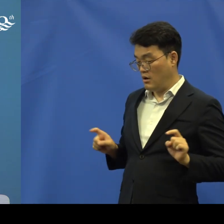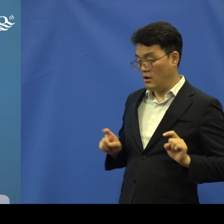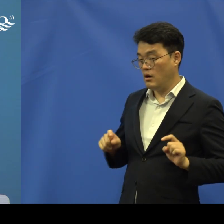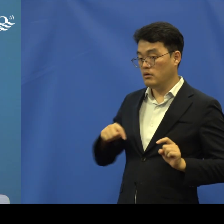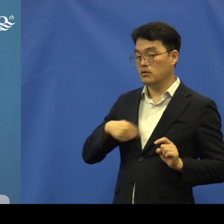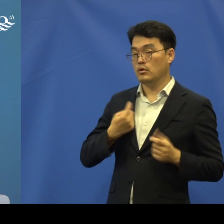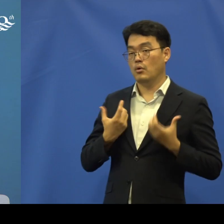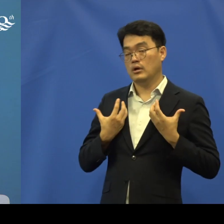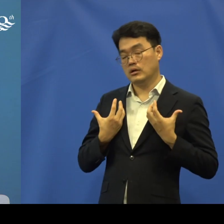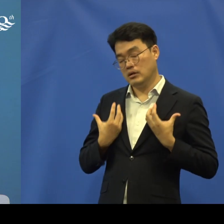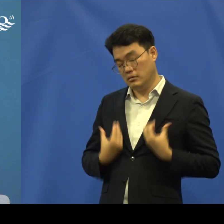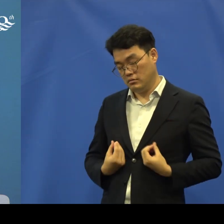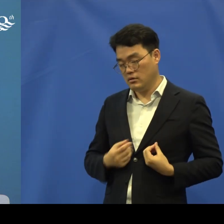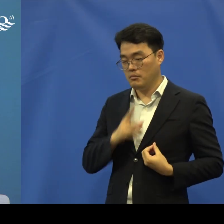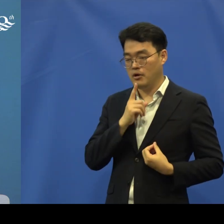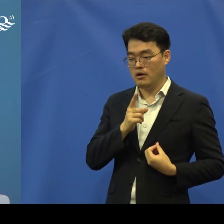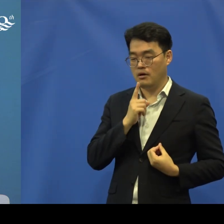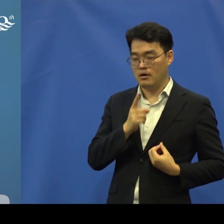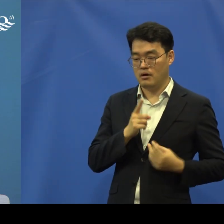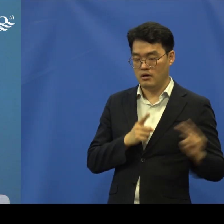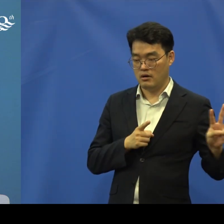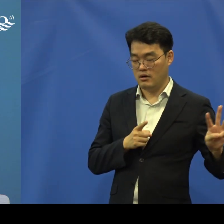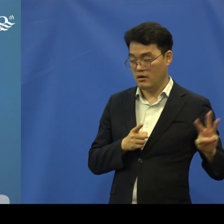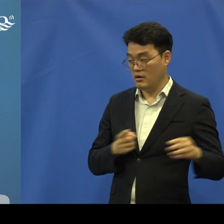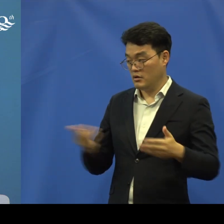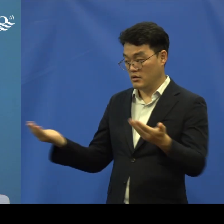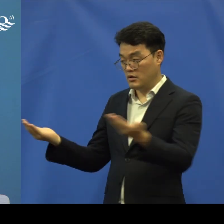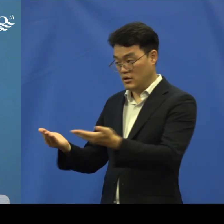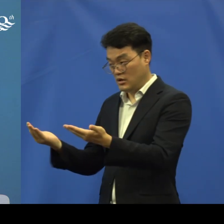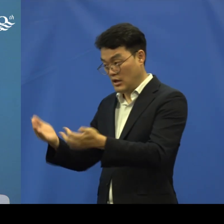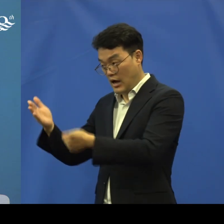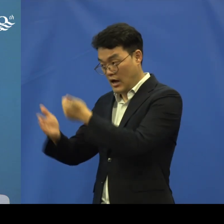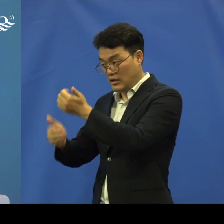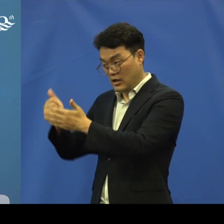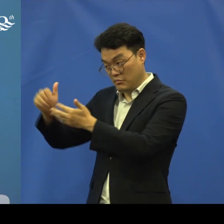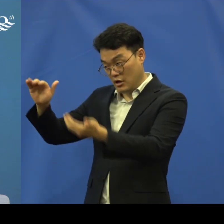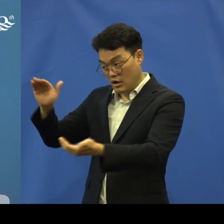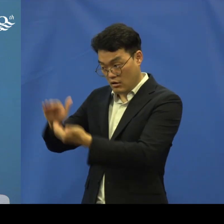거예요. 이 일이 하나님이 이루신 거예요.